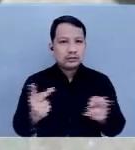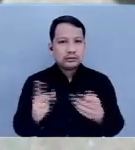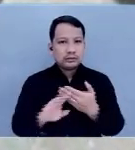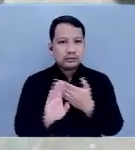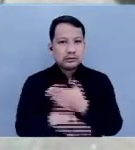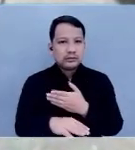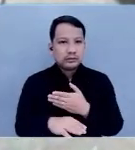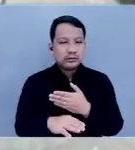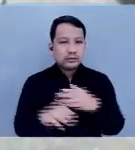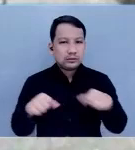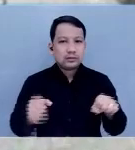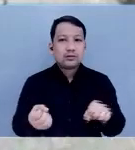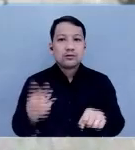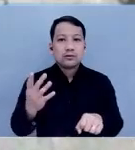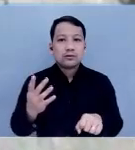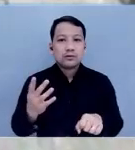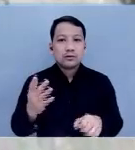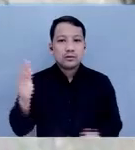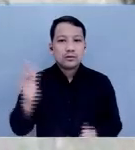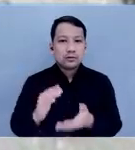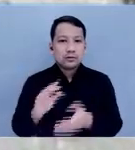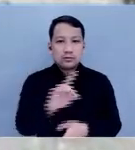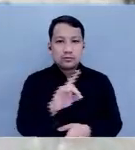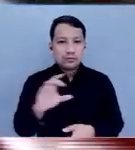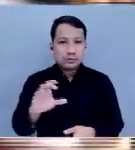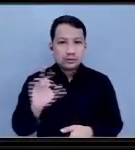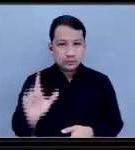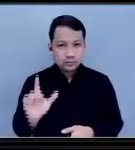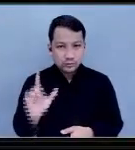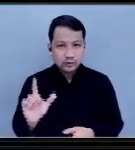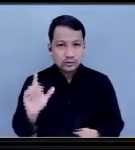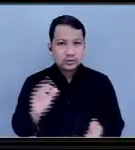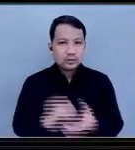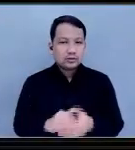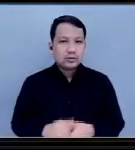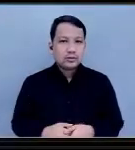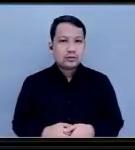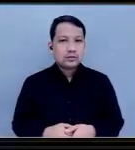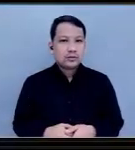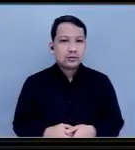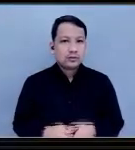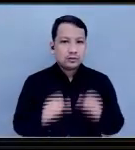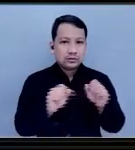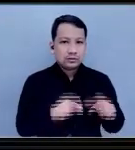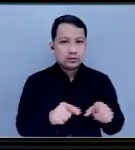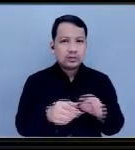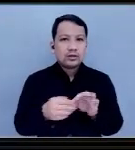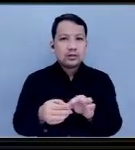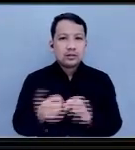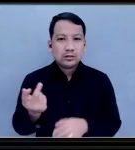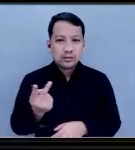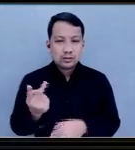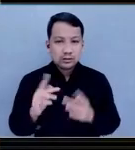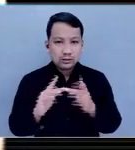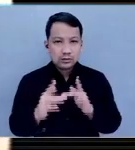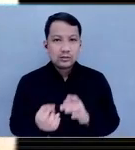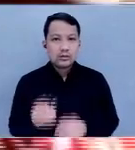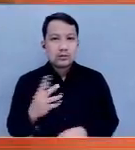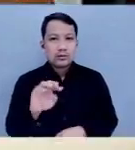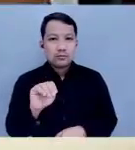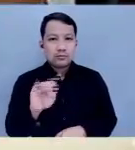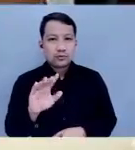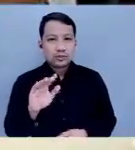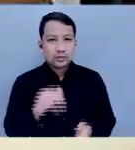na nagkakahalagang hindi bababa sa 120,000 pesos. Naibenta raw agad ito ng dalawa online sa halagang 14,000